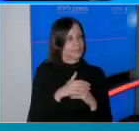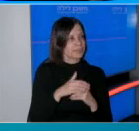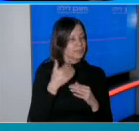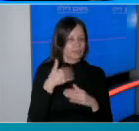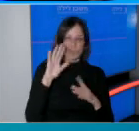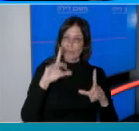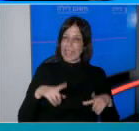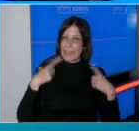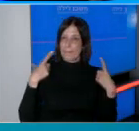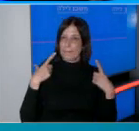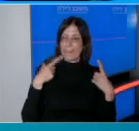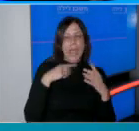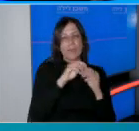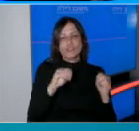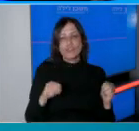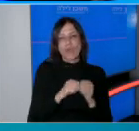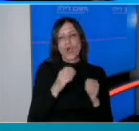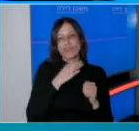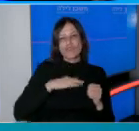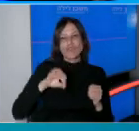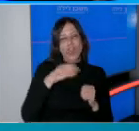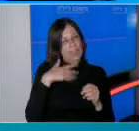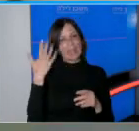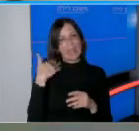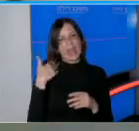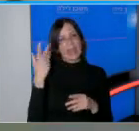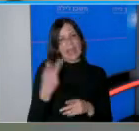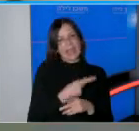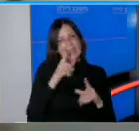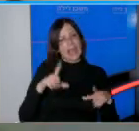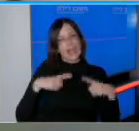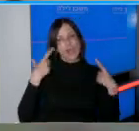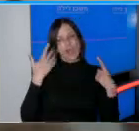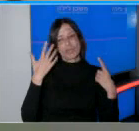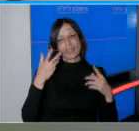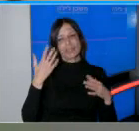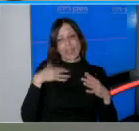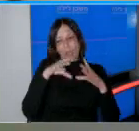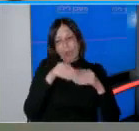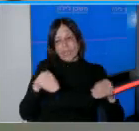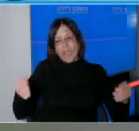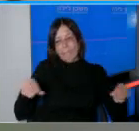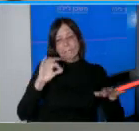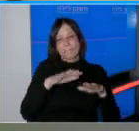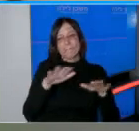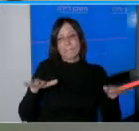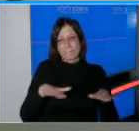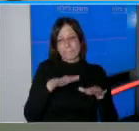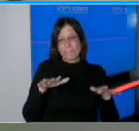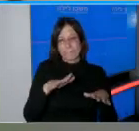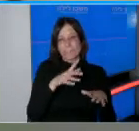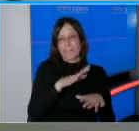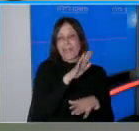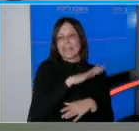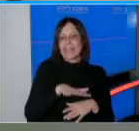ורוב החיים בעצם כל המשפחות שלנו היו רגילות לחיות על חוף הים, הים תיכוני הזה.